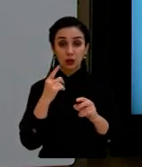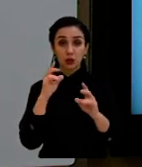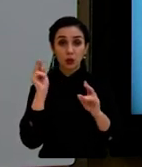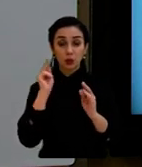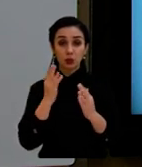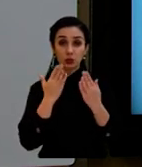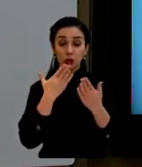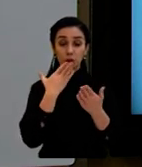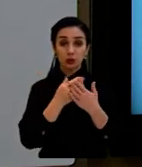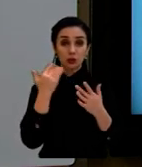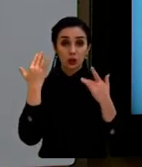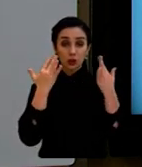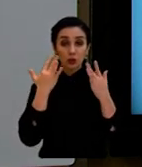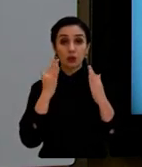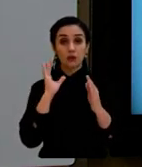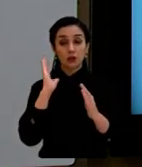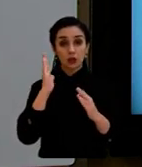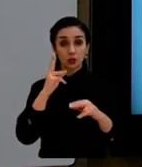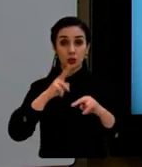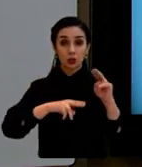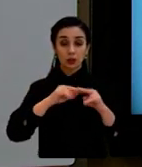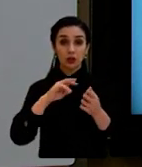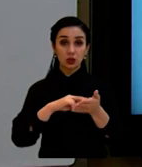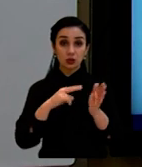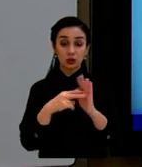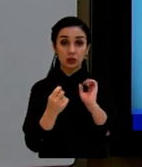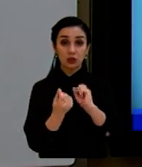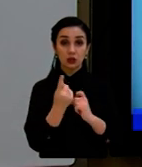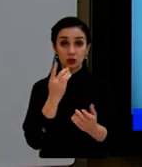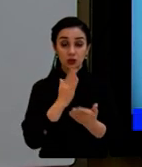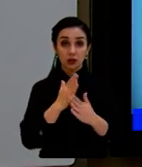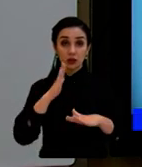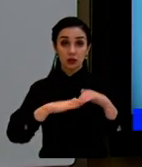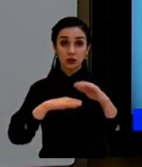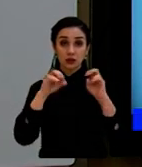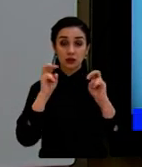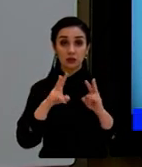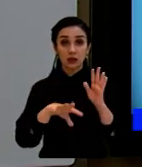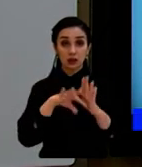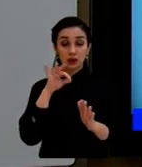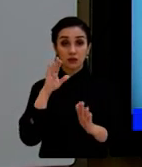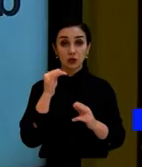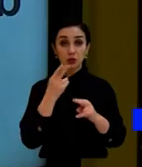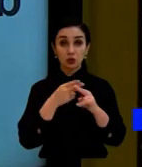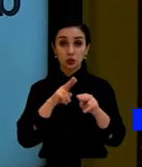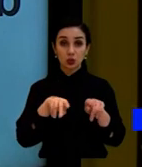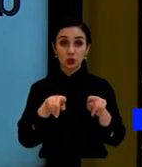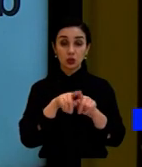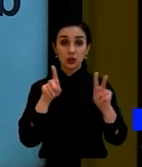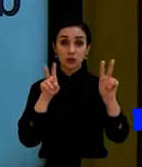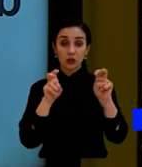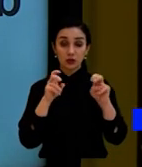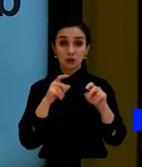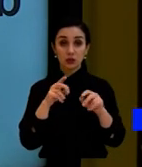o'zini orzu-umiddan, kelajakda qurayotgan rejalardan kelib chiqib kasb tanlaydi. Shuning uchun bu